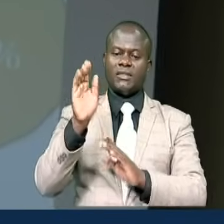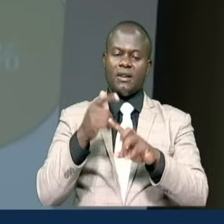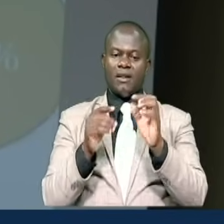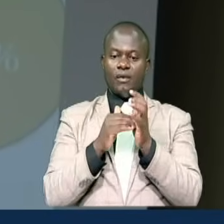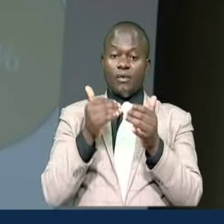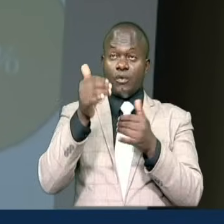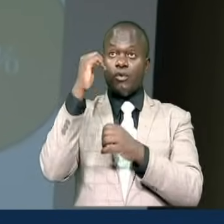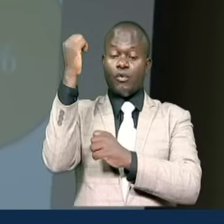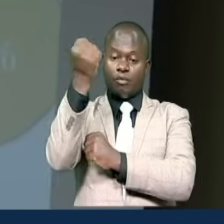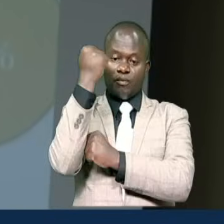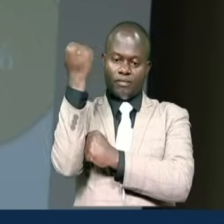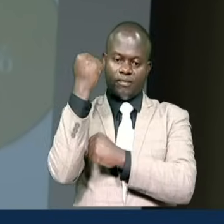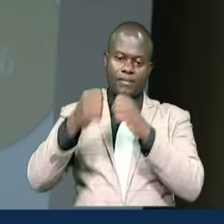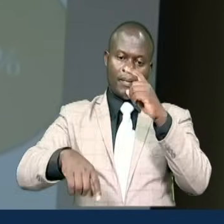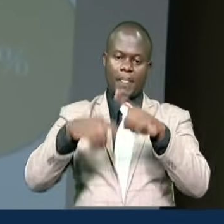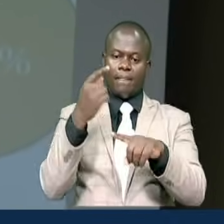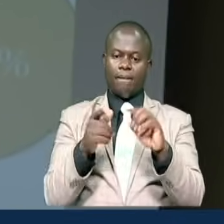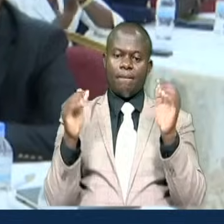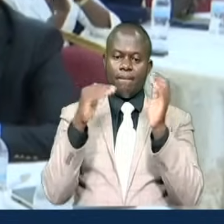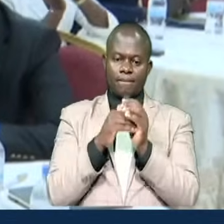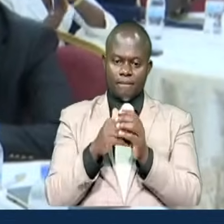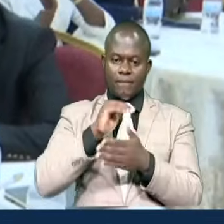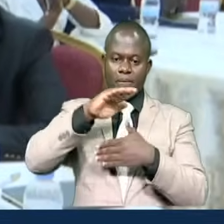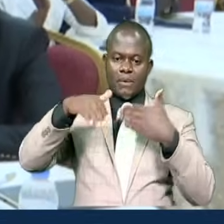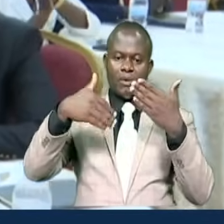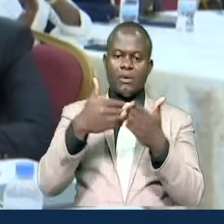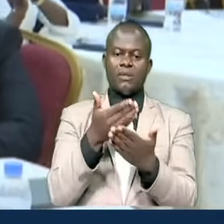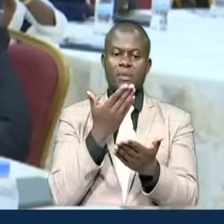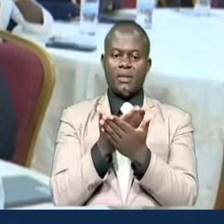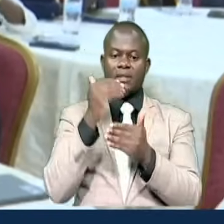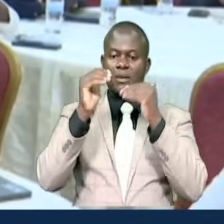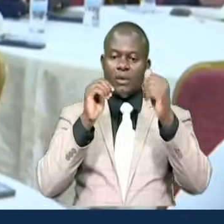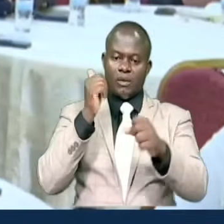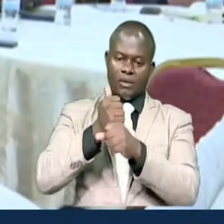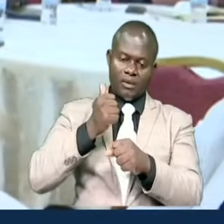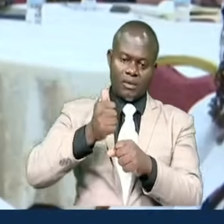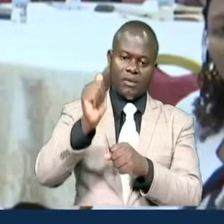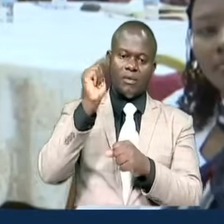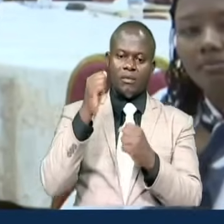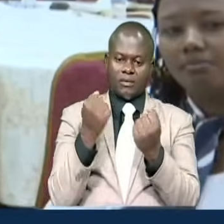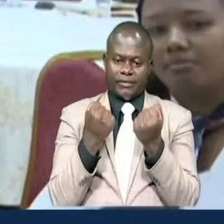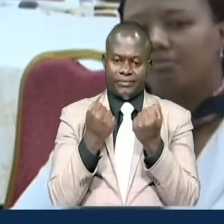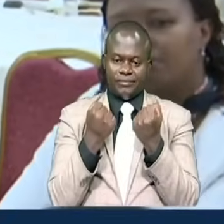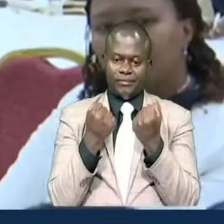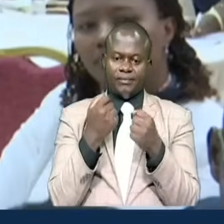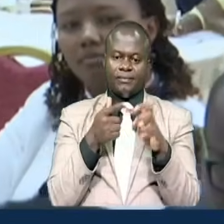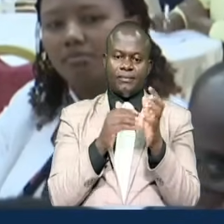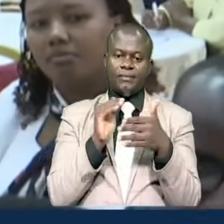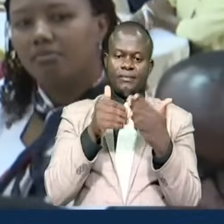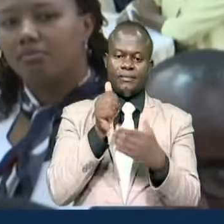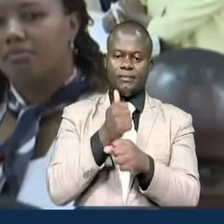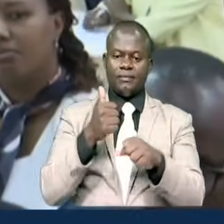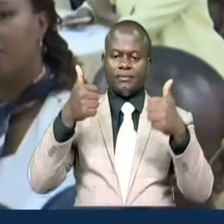n'uyu muhigo ukeswa, ariko byose bigasaba urwego rw'abikorera ruhamye ndetse rukora